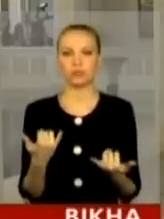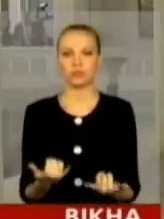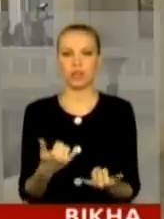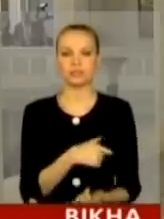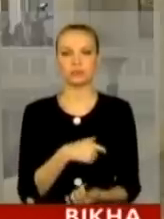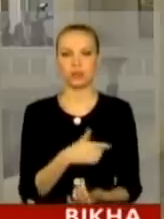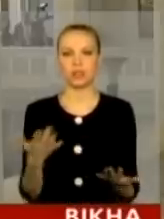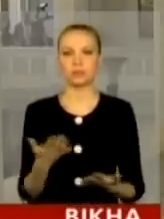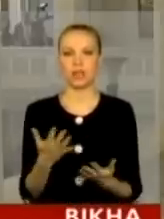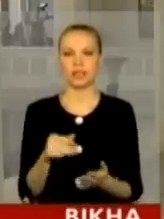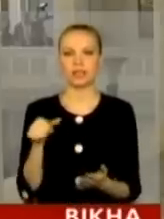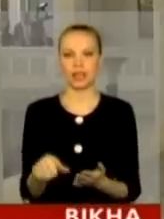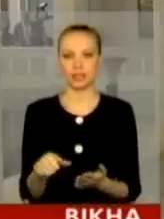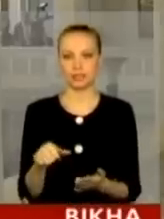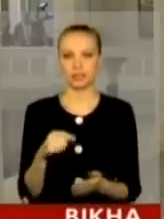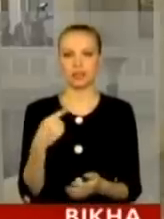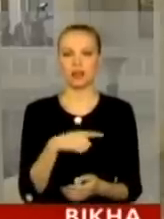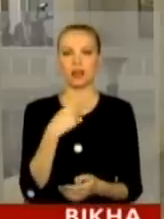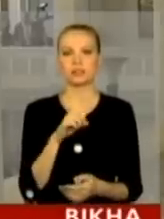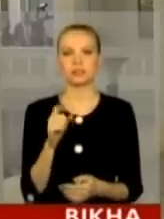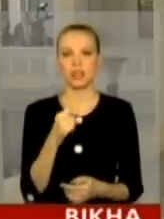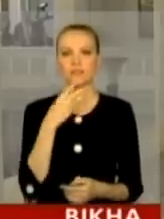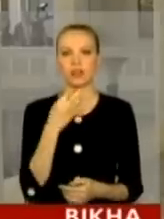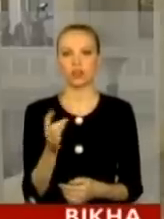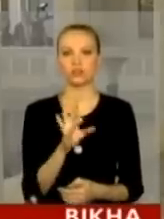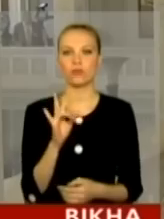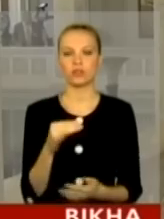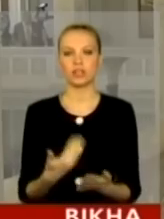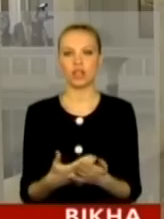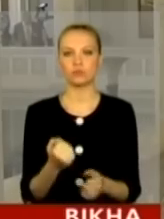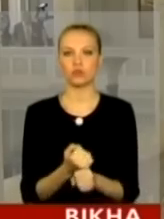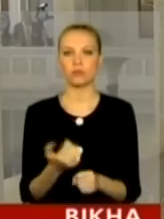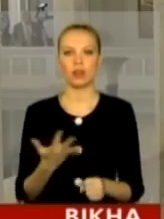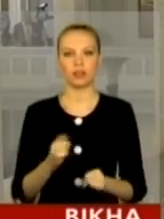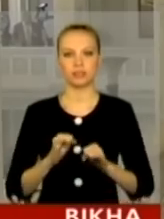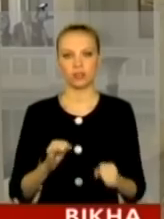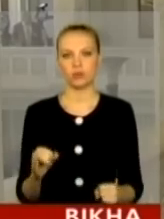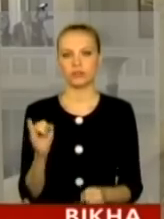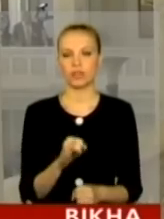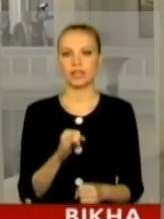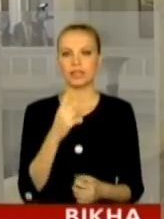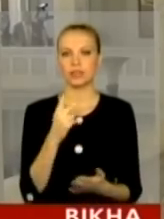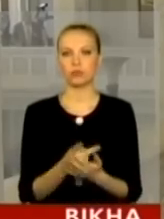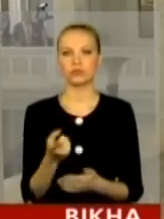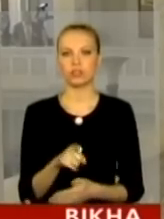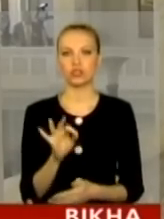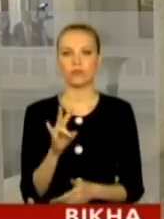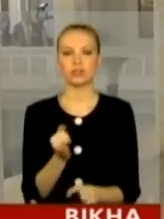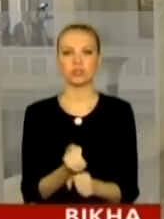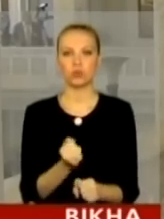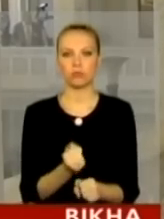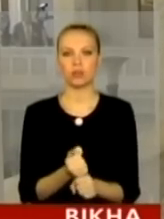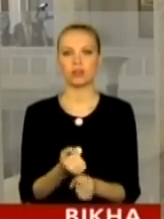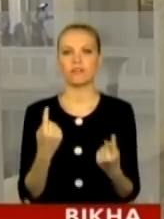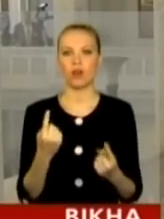депутатам які натисли кнопки за виказувати що вони начебто зробили якесь геройство і демонструвати те що вони зробили